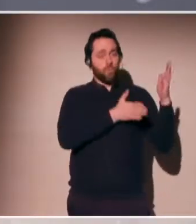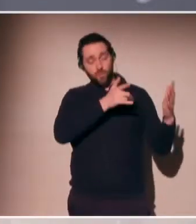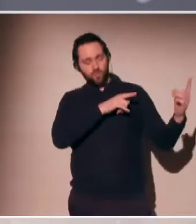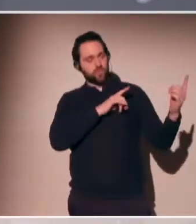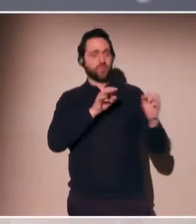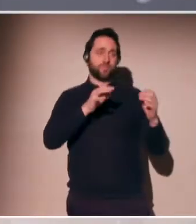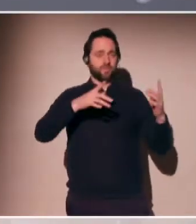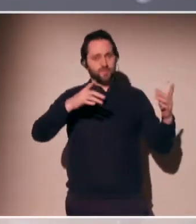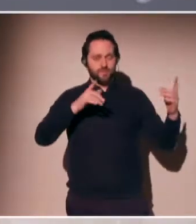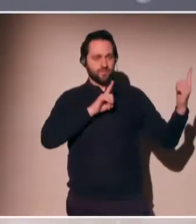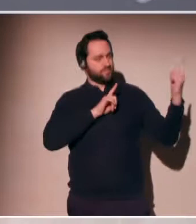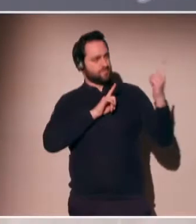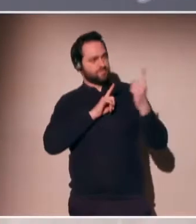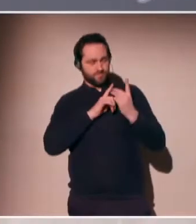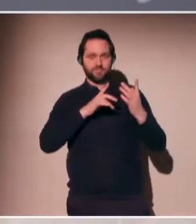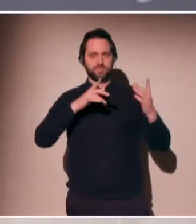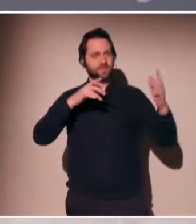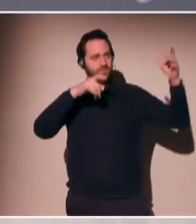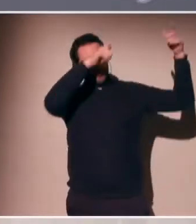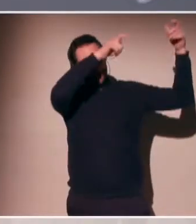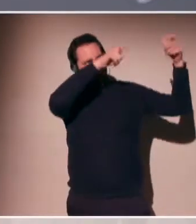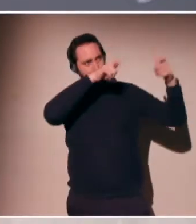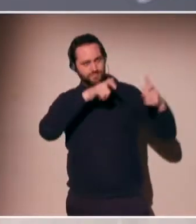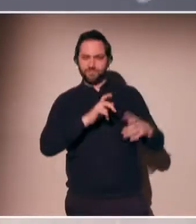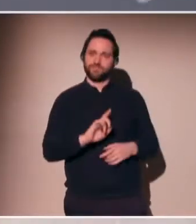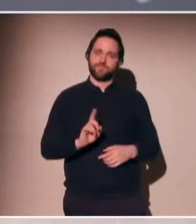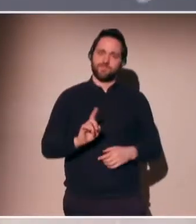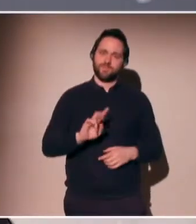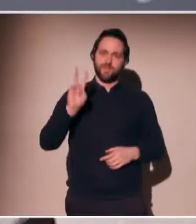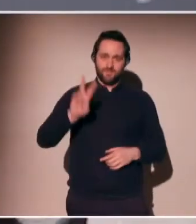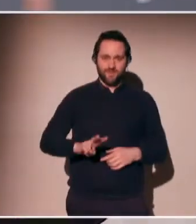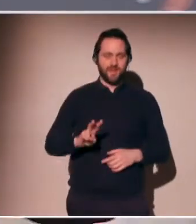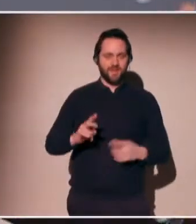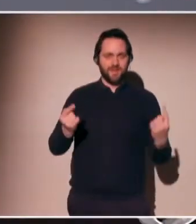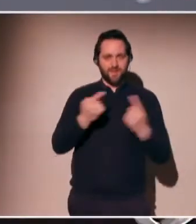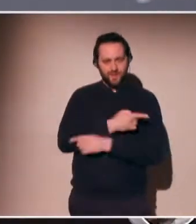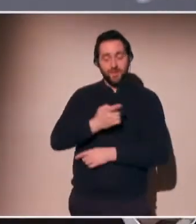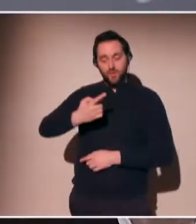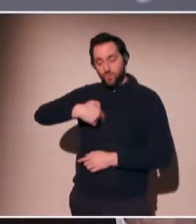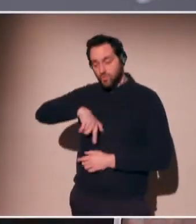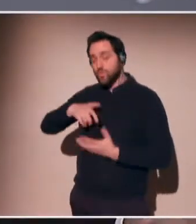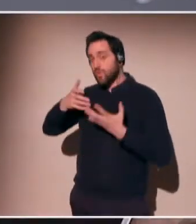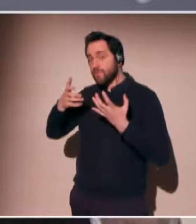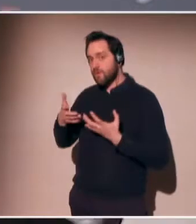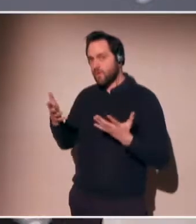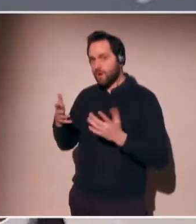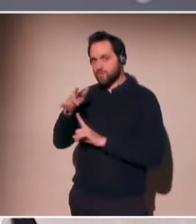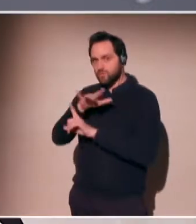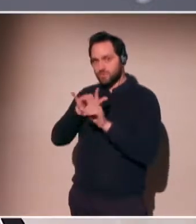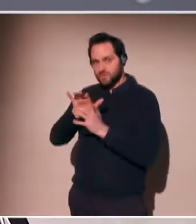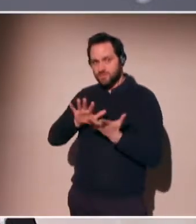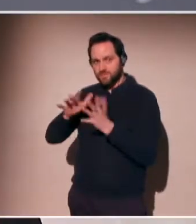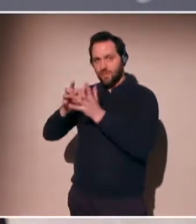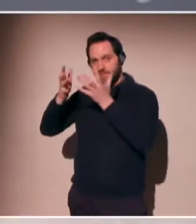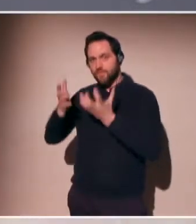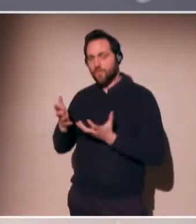valeurs nous voulons, quelle société nous voulons, et ensuite de construire l'AI qui nous permet d'atteindre ces valeurs. Et pas de laisser penser